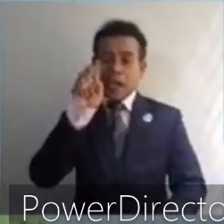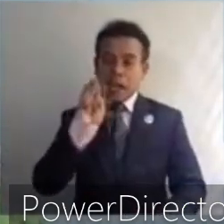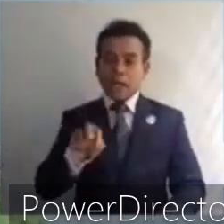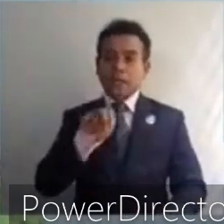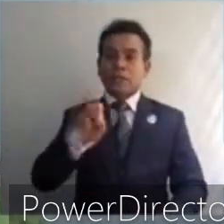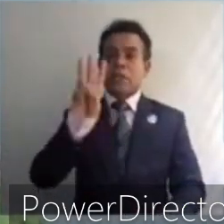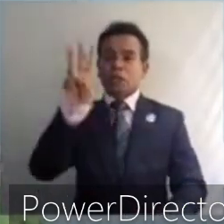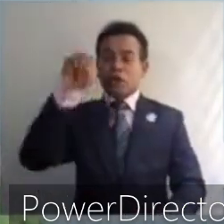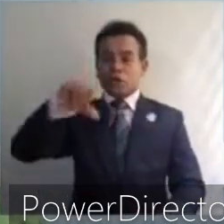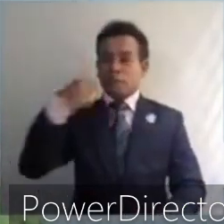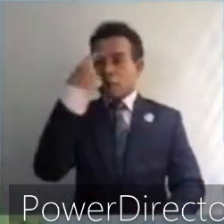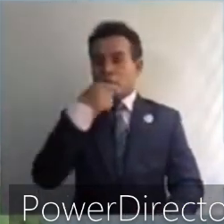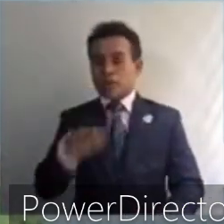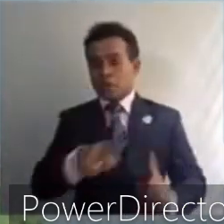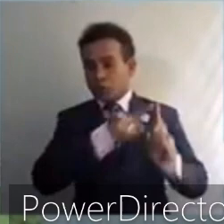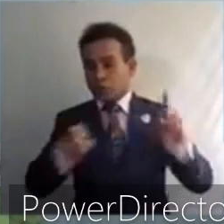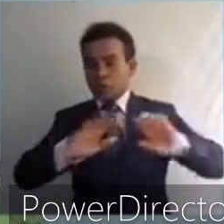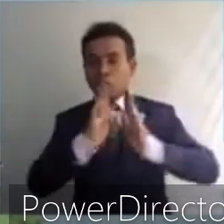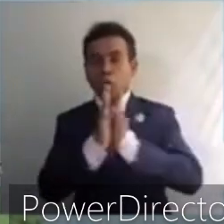64,315 জন।